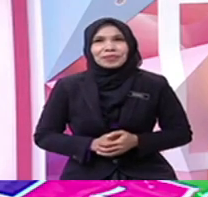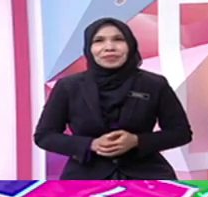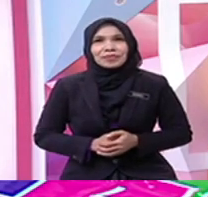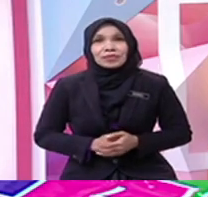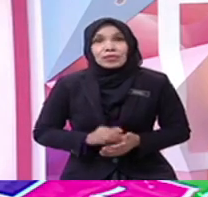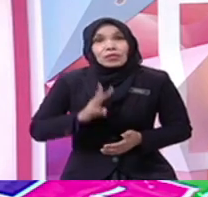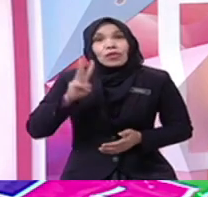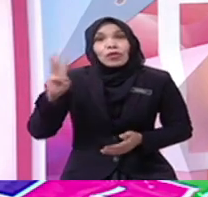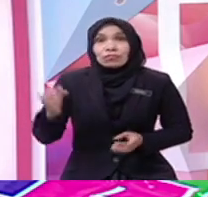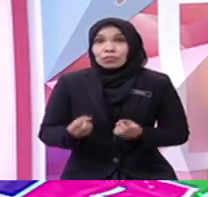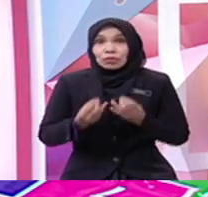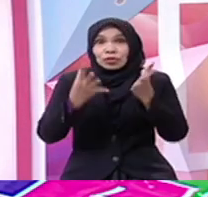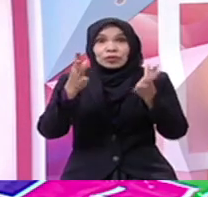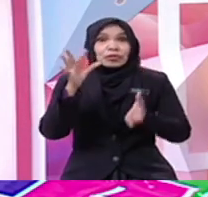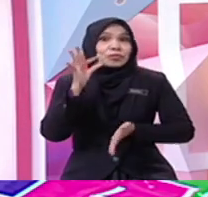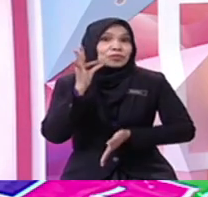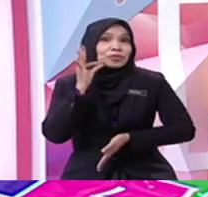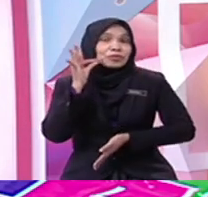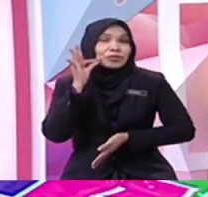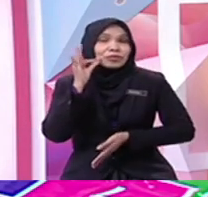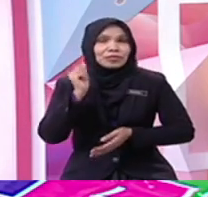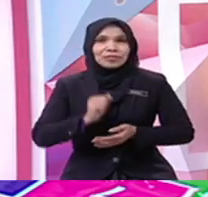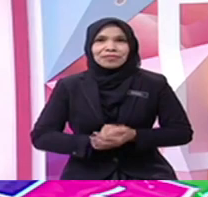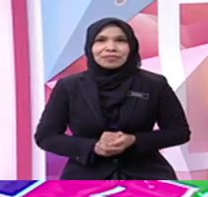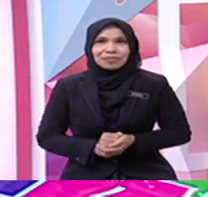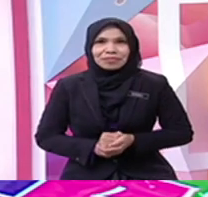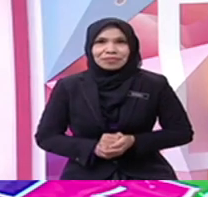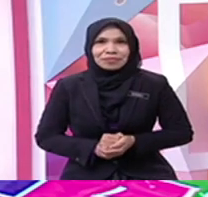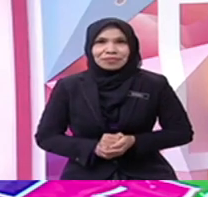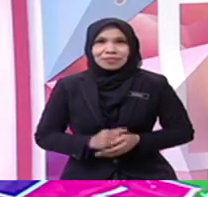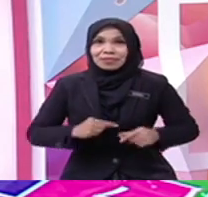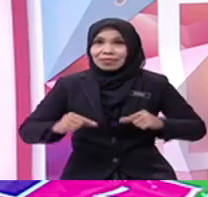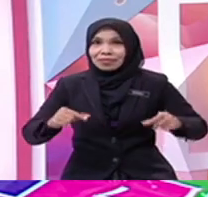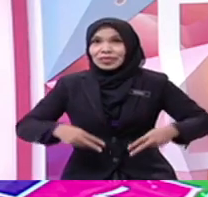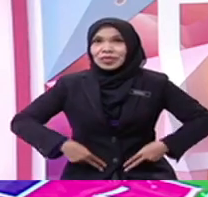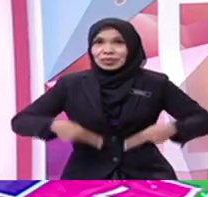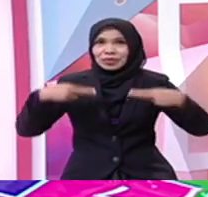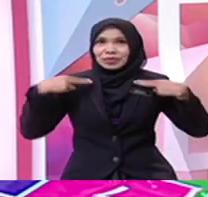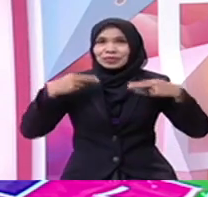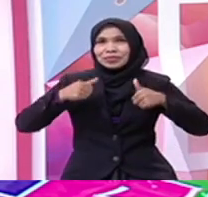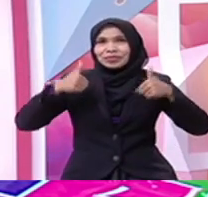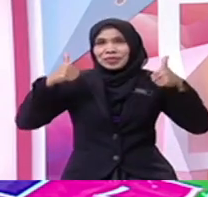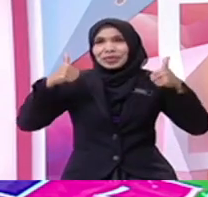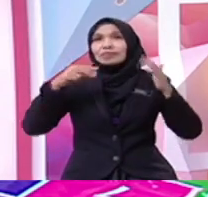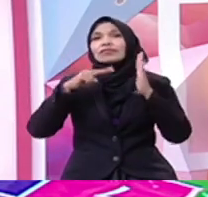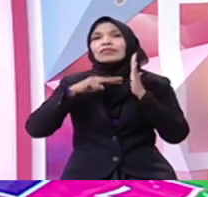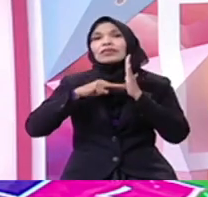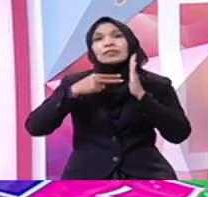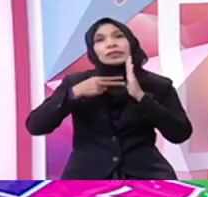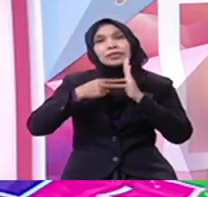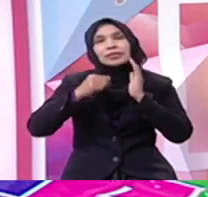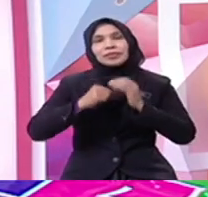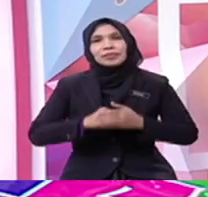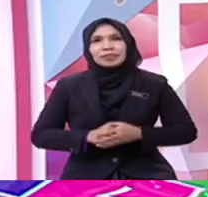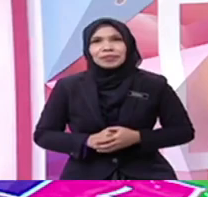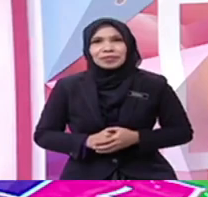buahnya Oke ini dia gyuji Hai Oke ini adalah maksud ataupun definisi